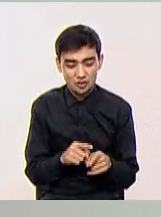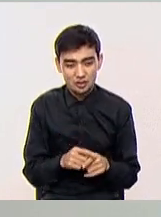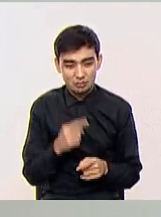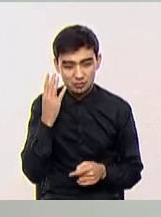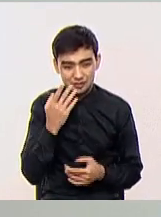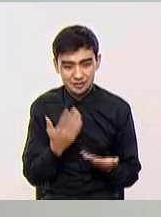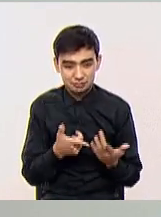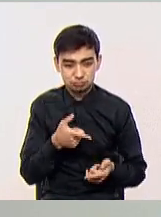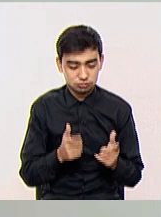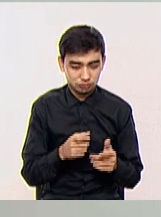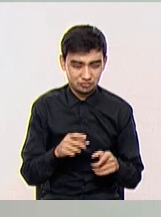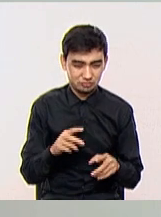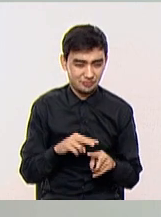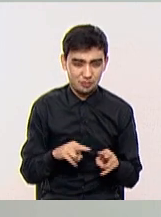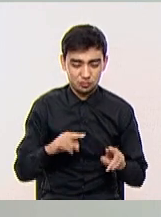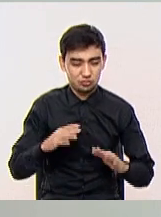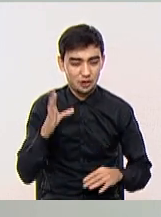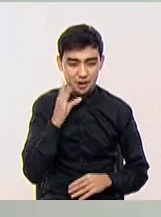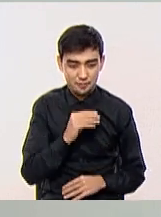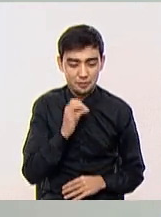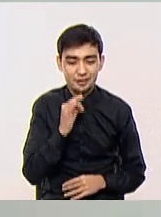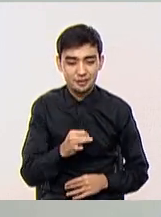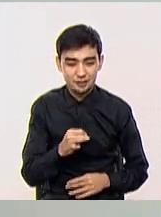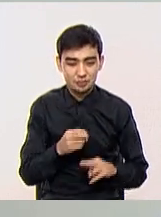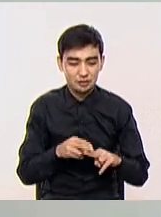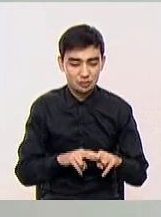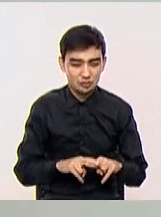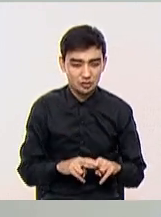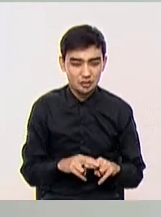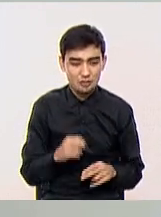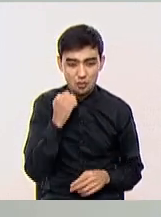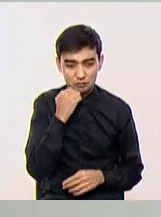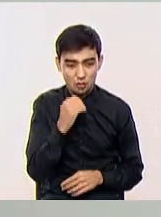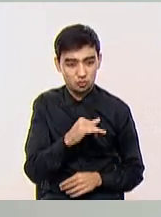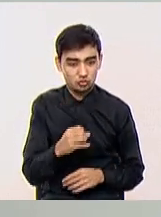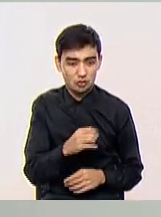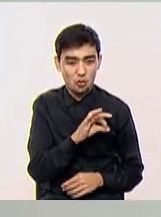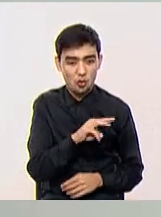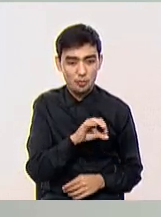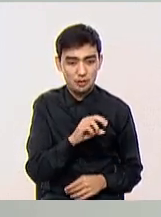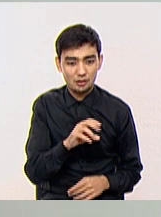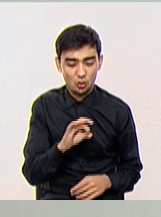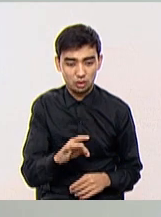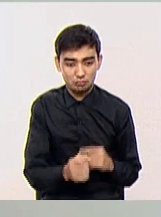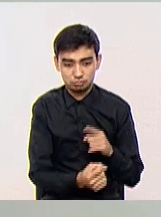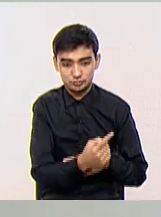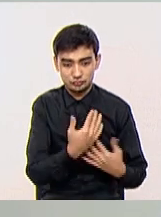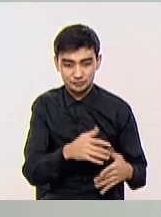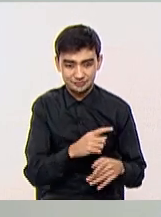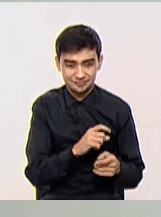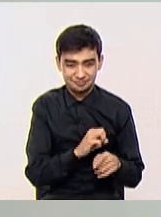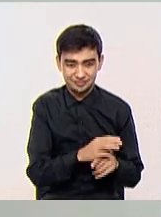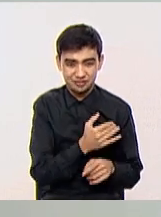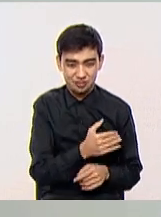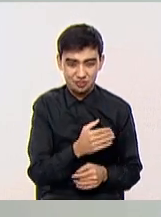предсказания, это реальные прогнозы. Вот, и учитывая, что в Москве уже омикрон-штамм выявлен, вот, и как